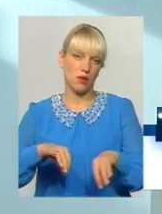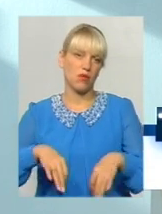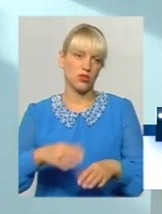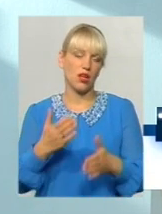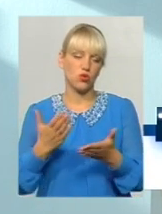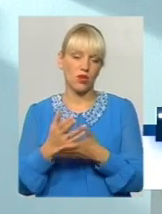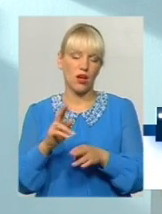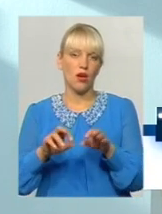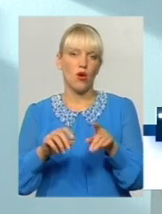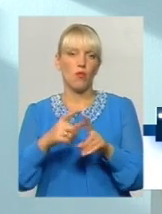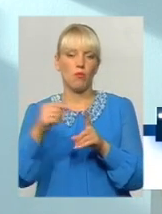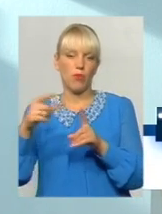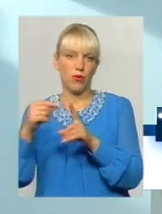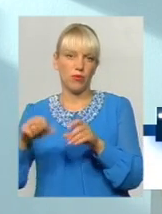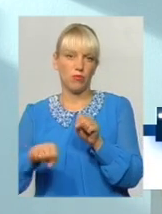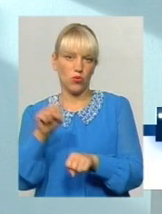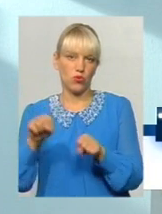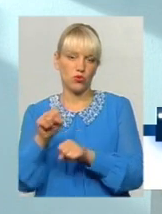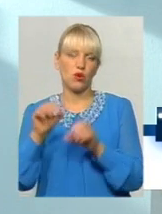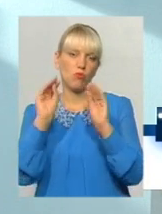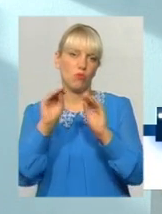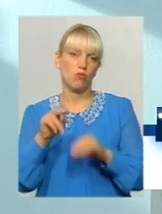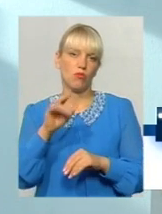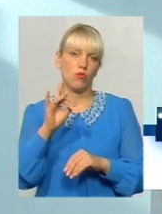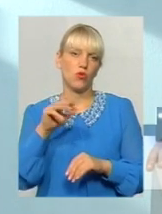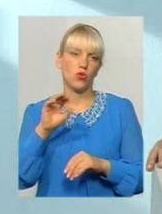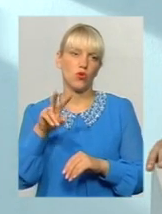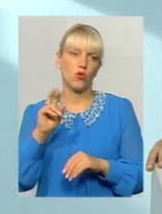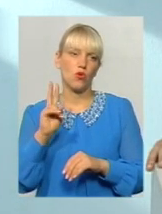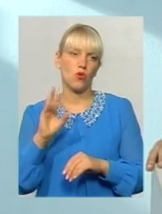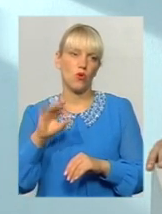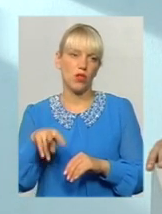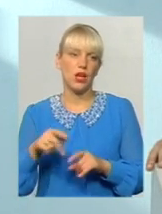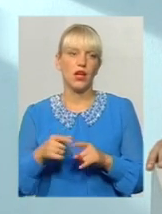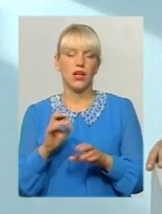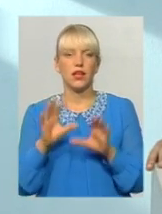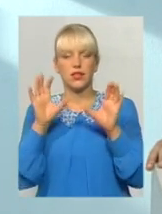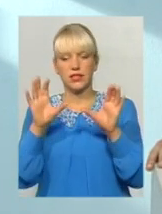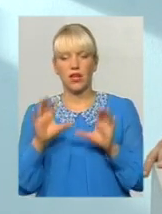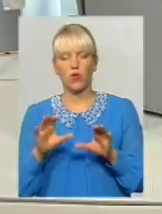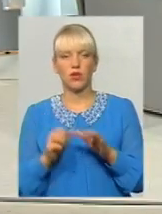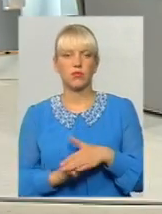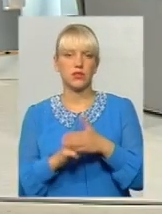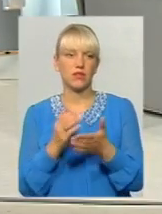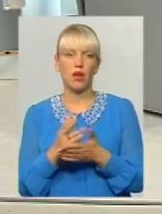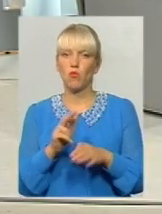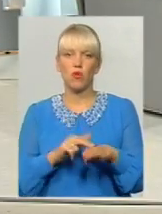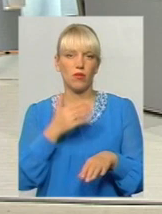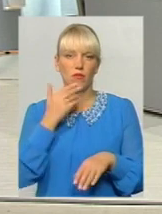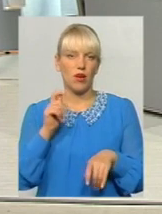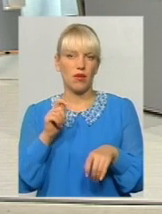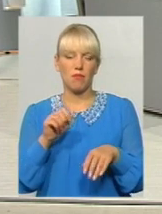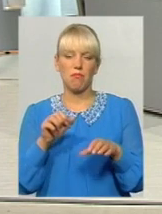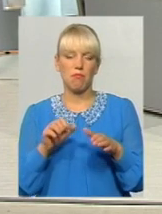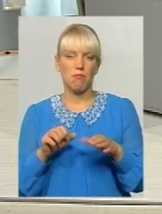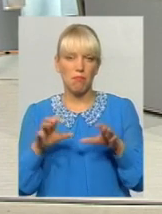певне порушення, то виписує протокол, да? Все, а водій на законних підставах керує транспортним тобто, засобом. Тобто, і поліція не має права перевірити, на